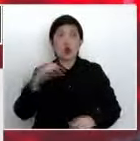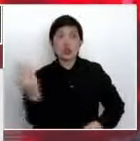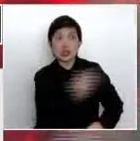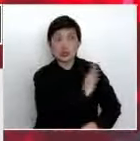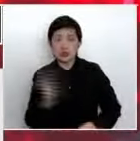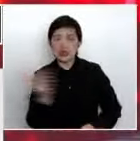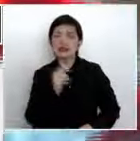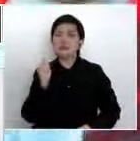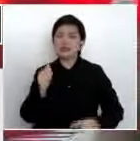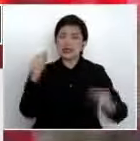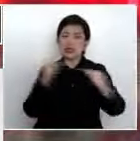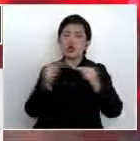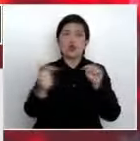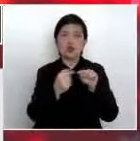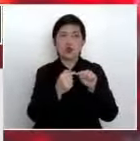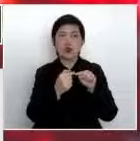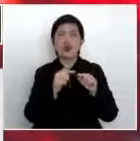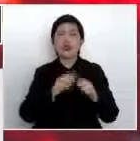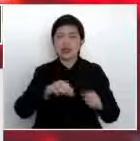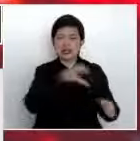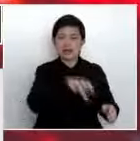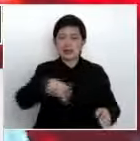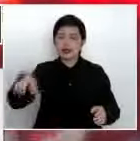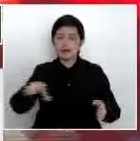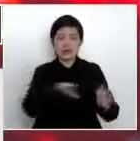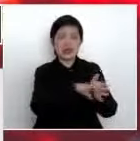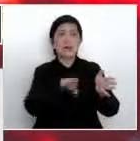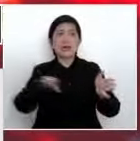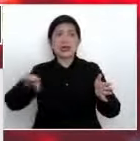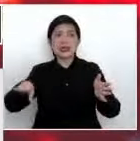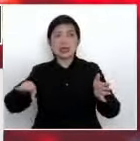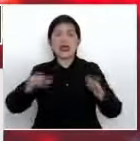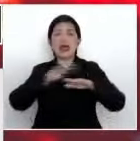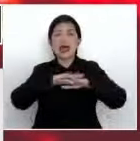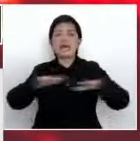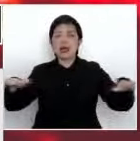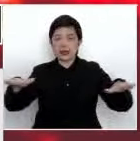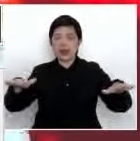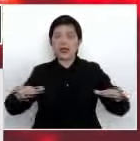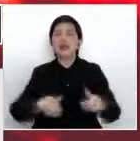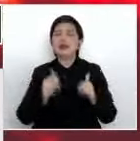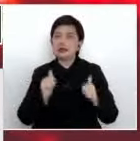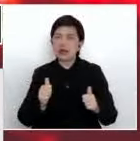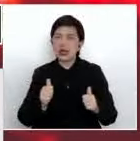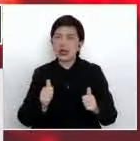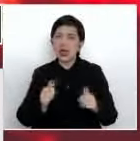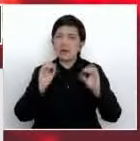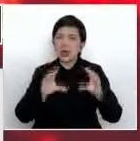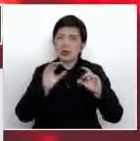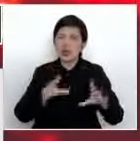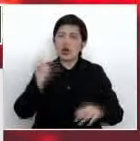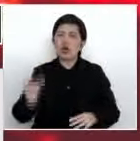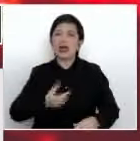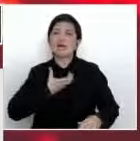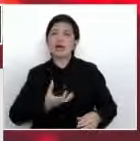lain kemudian juga disiapkan kantong-kantong parkir yang nyaman dan aman supaya banyak orang yang mau naik